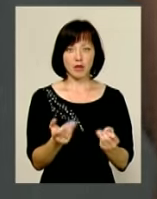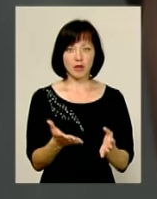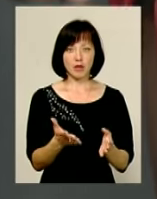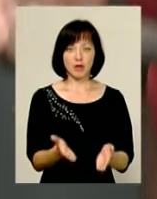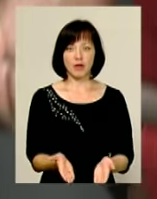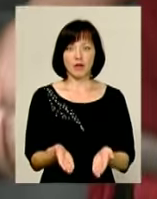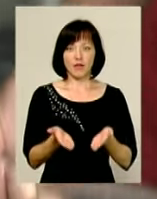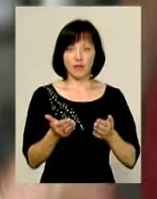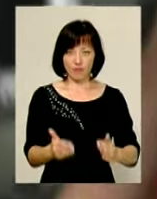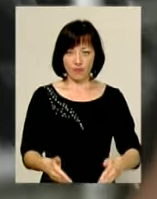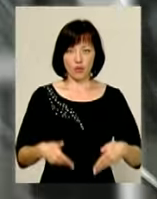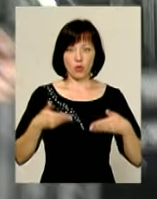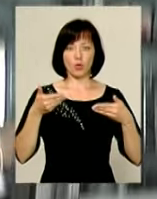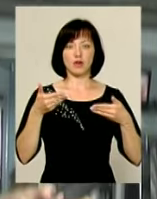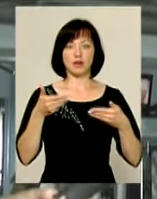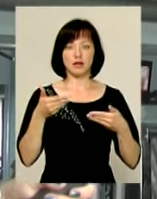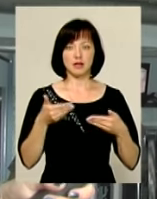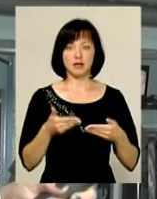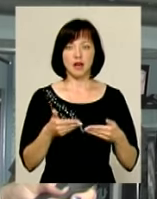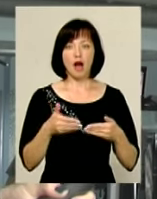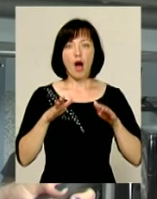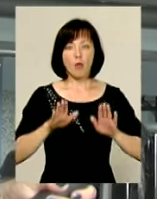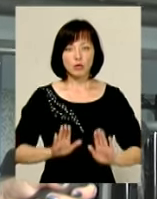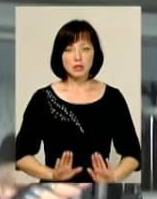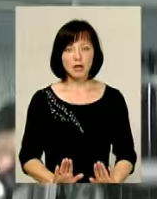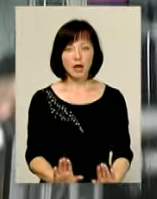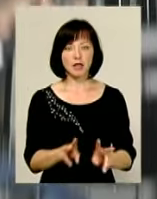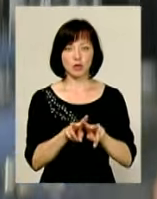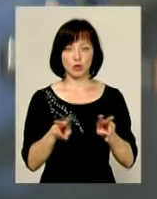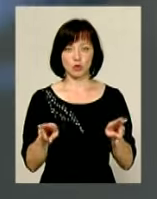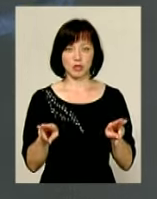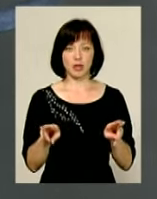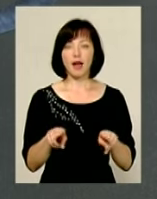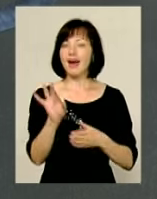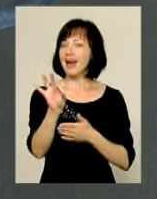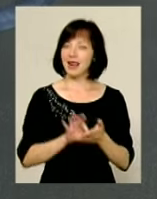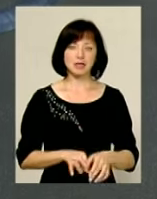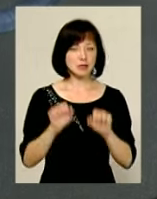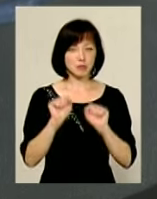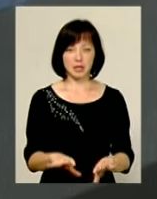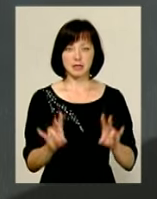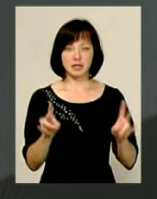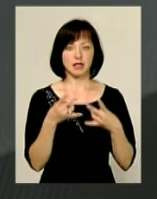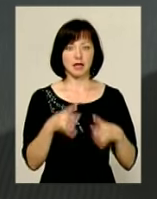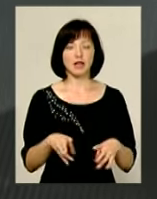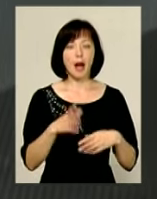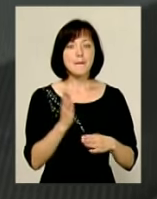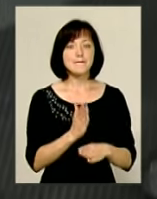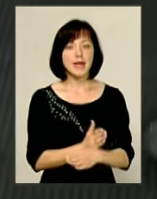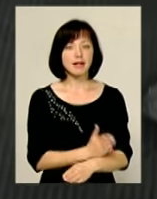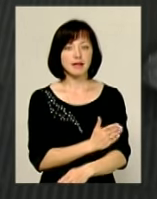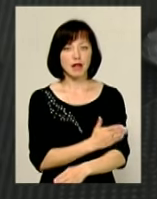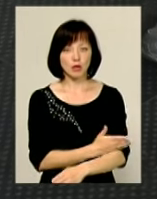бёдер. Вот выровнялись. Опускание точно такое. Резко сбрасывать не надо, медленно. По